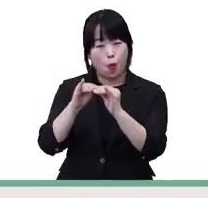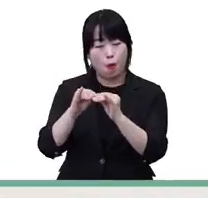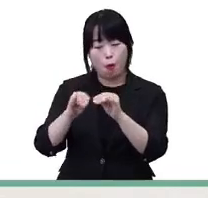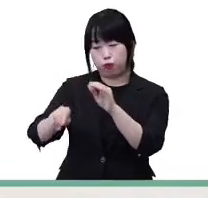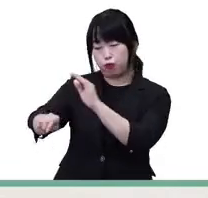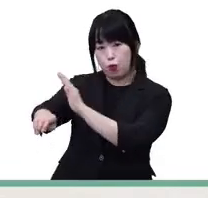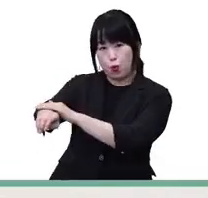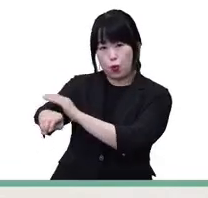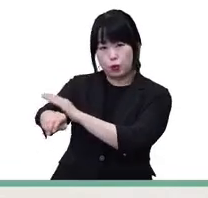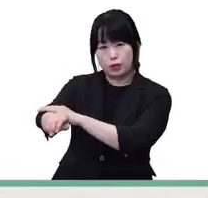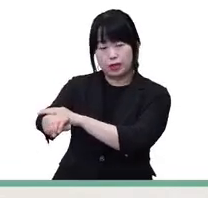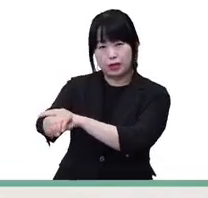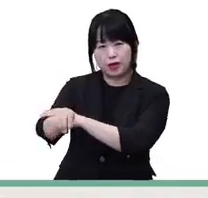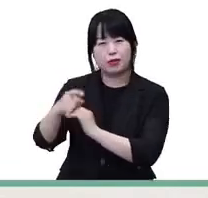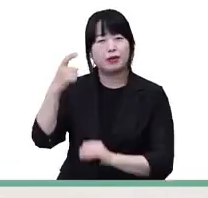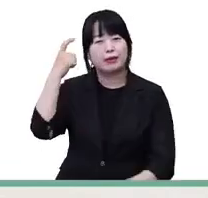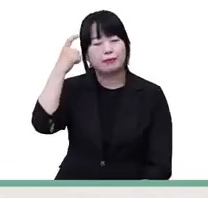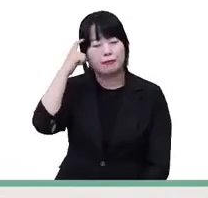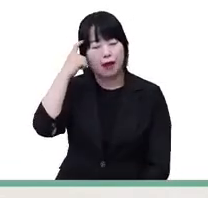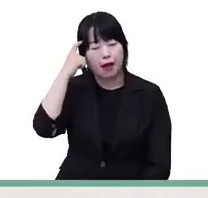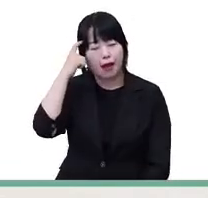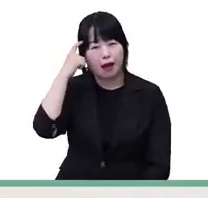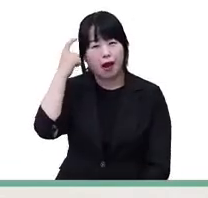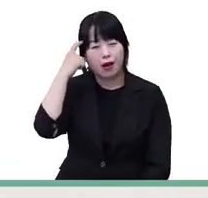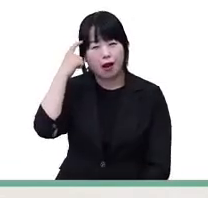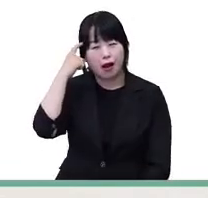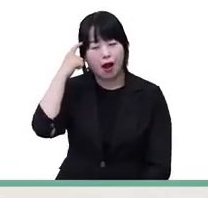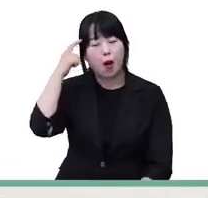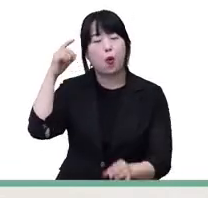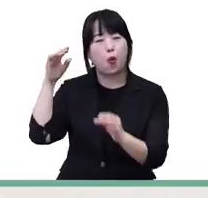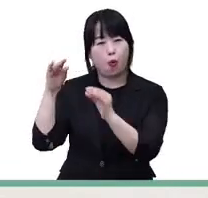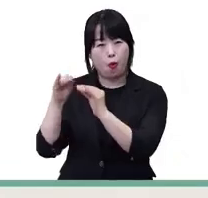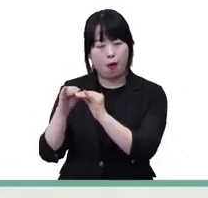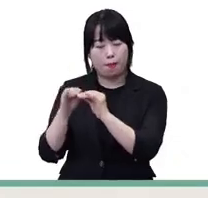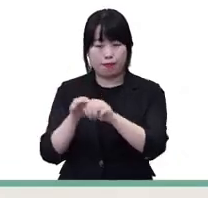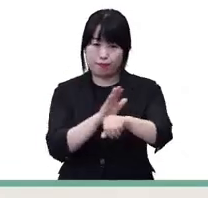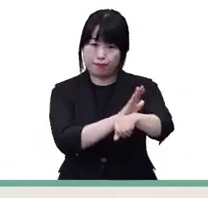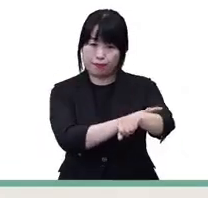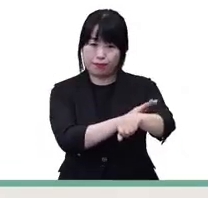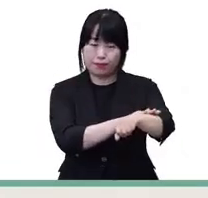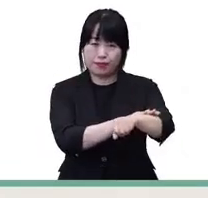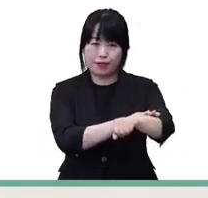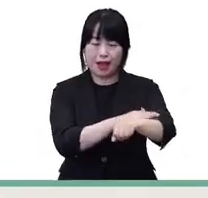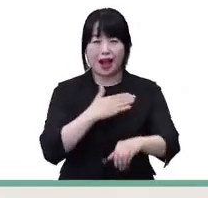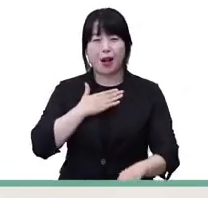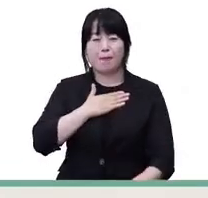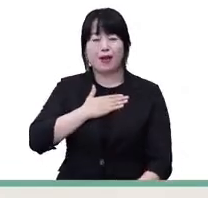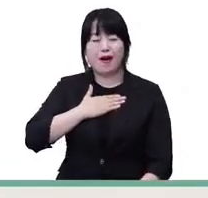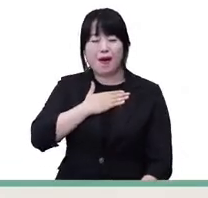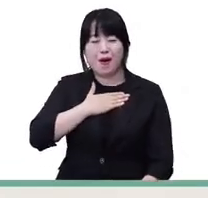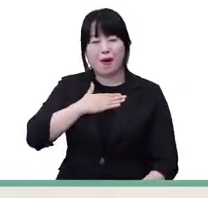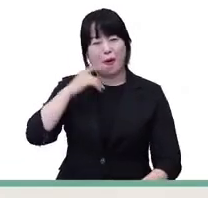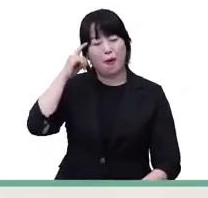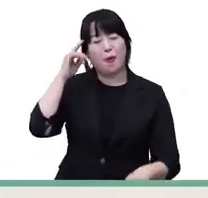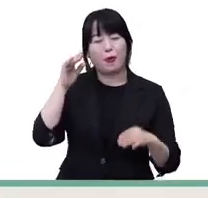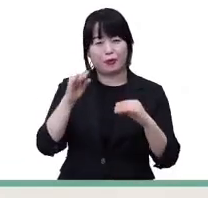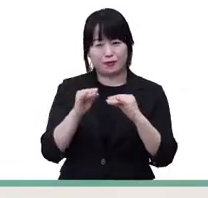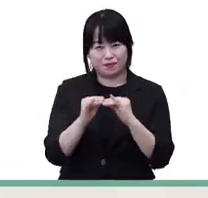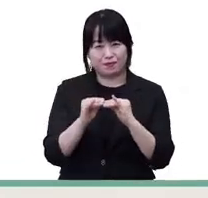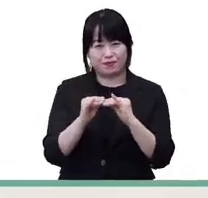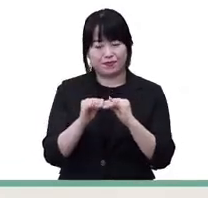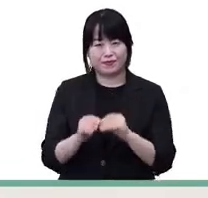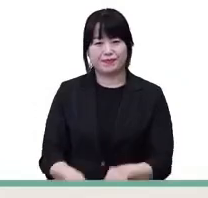오른쪽은 좀 인지적인 그런 공감 능력이고요. 왼쪽은 정서적인 공감입니다.